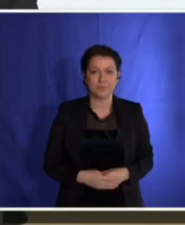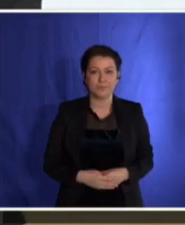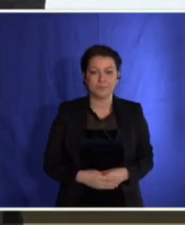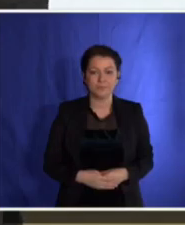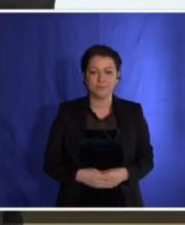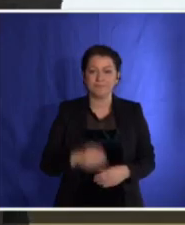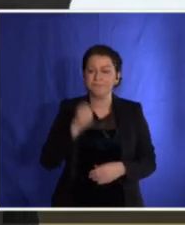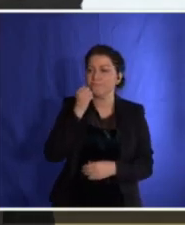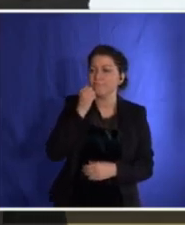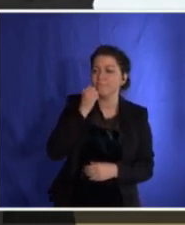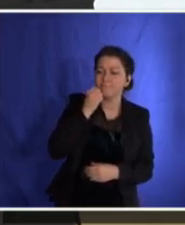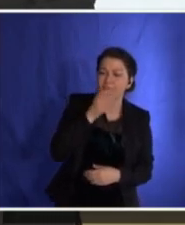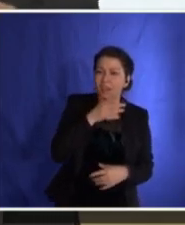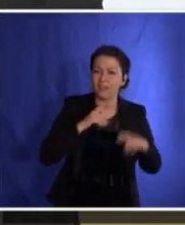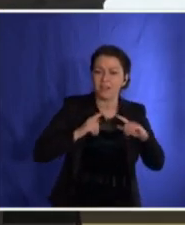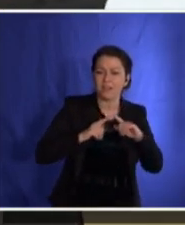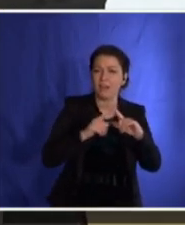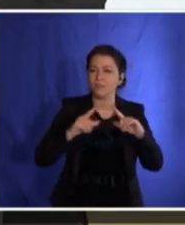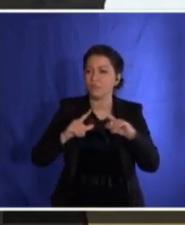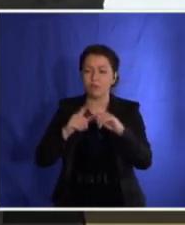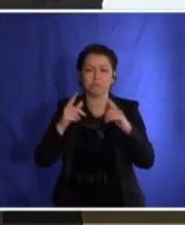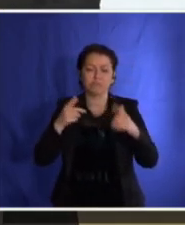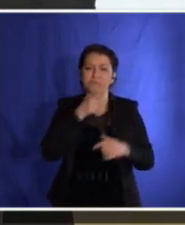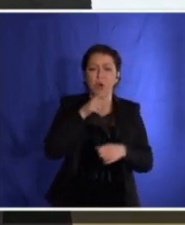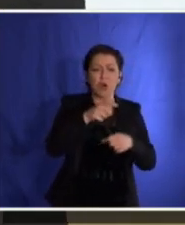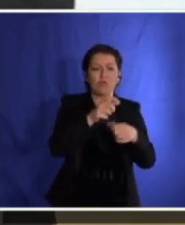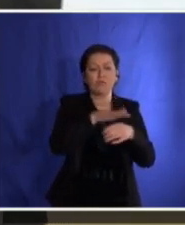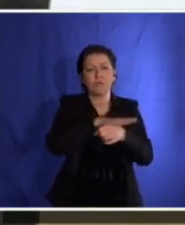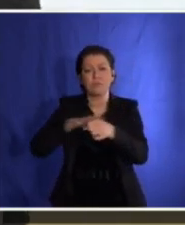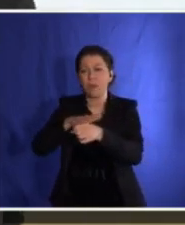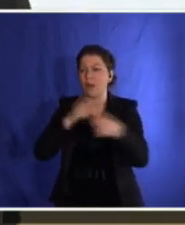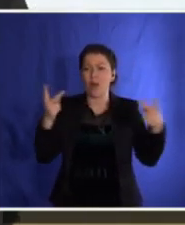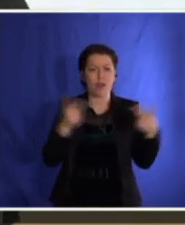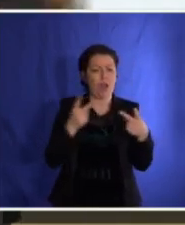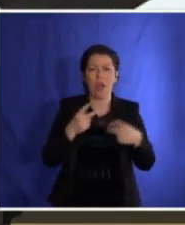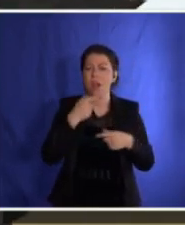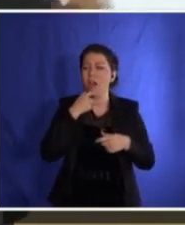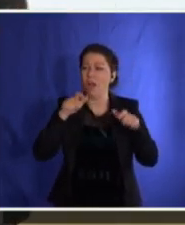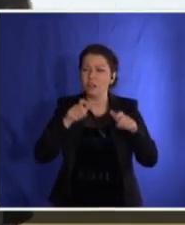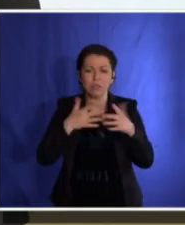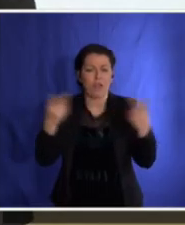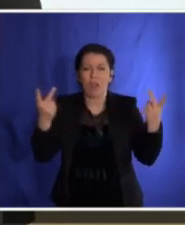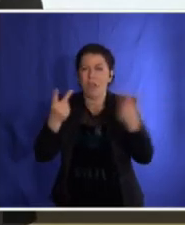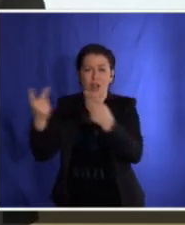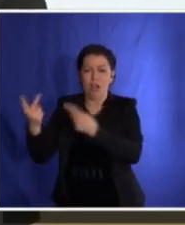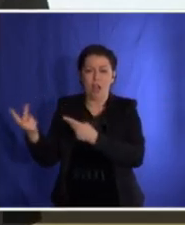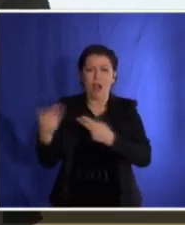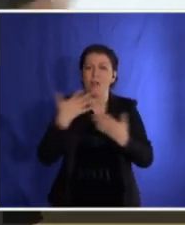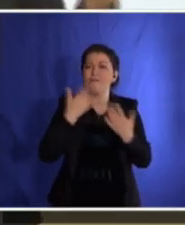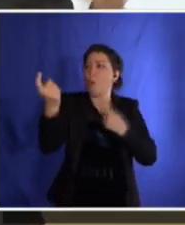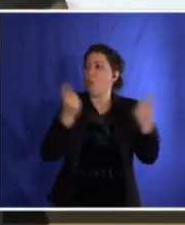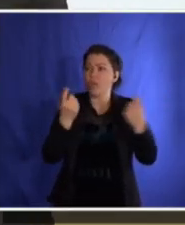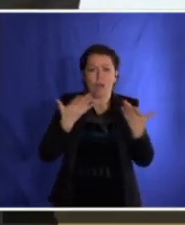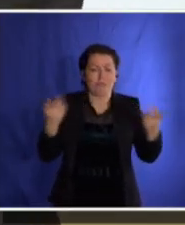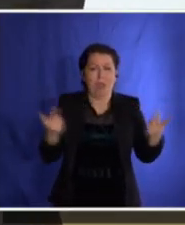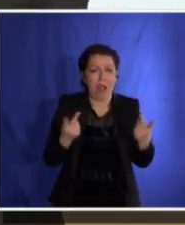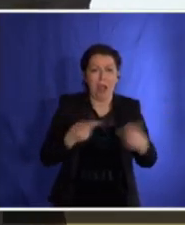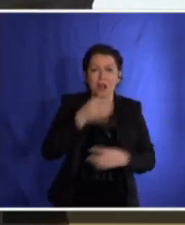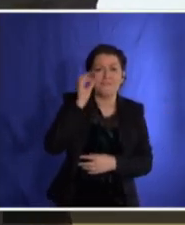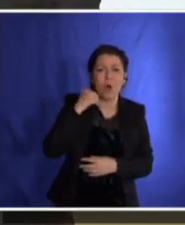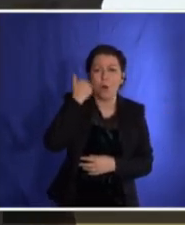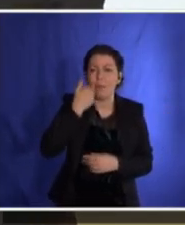Täglich werden Leistungen erbracht, egal welche Berufsgruppe, egal welches Alter, egal woher man herkommt, egal ob Frau oder